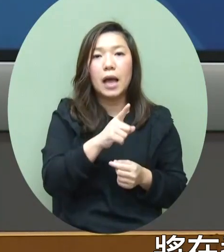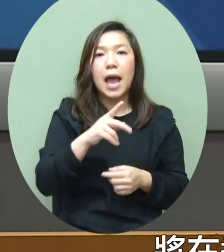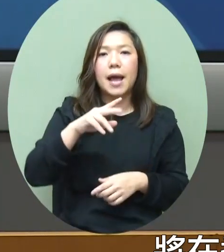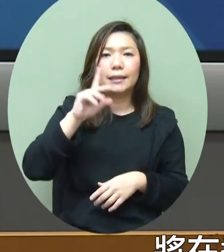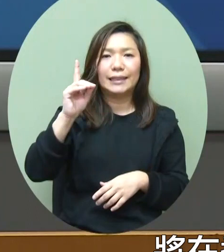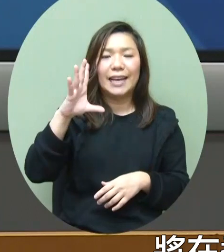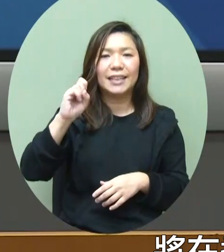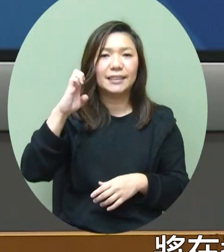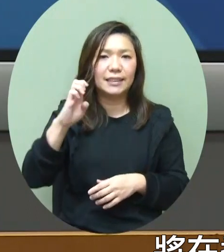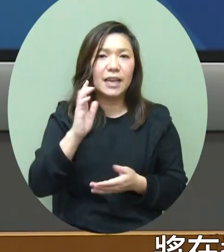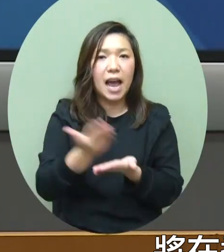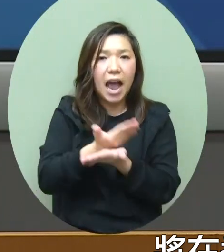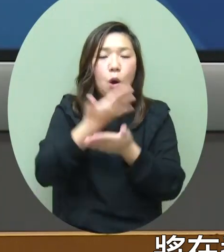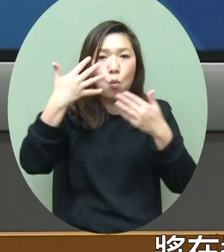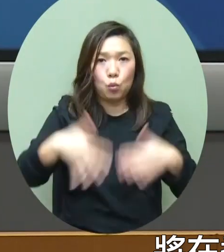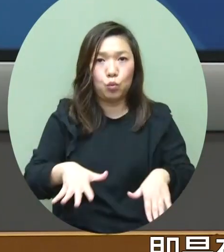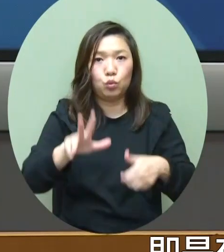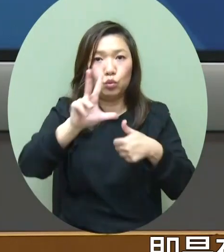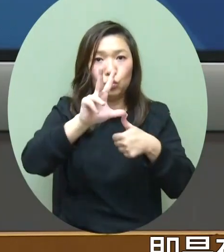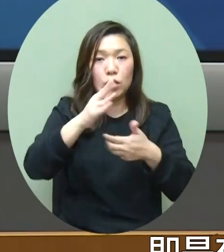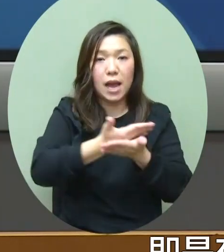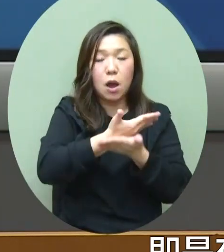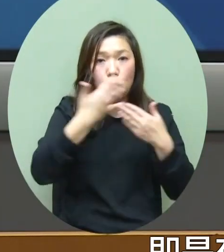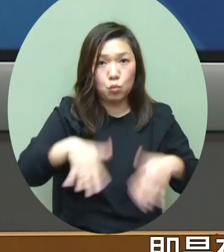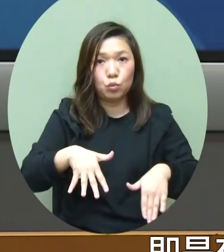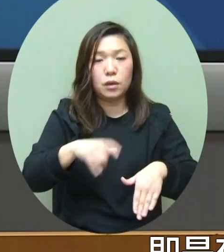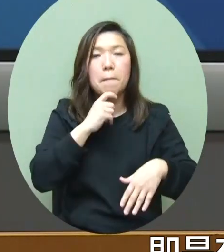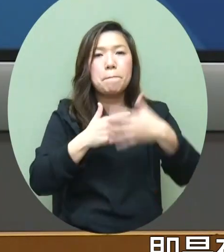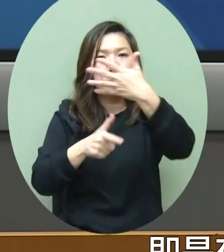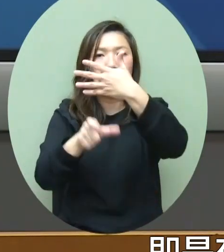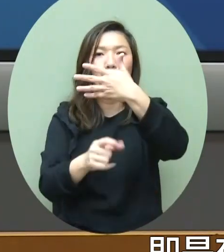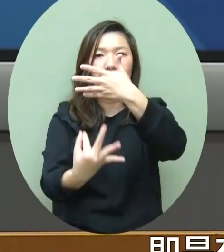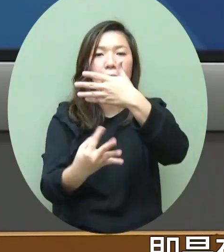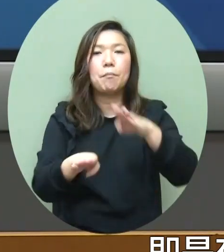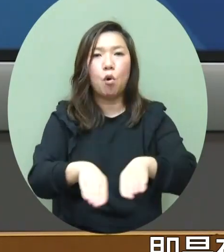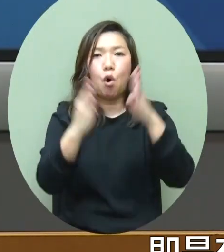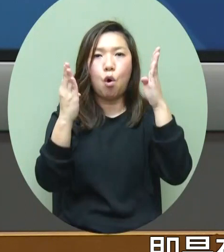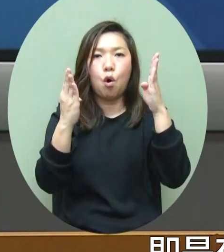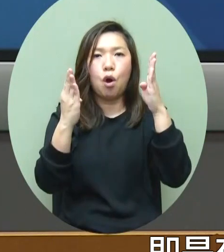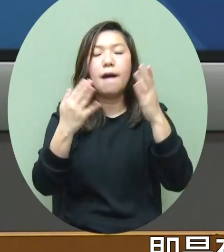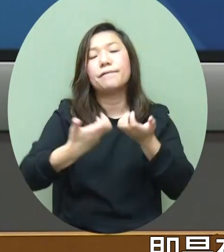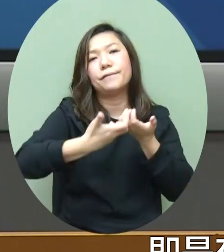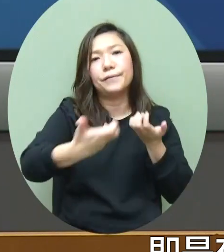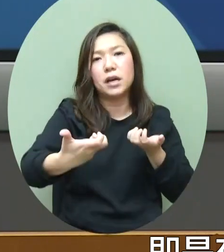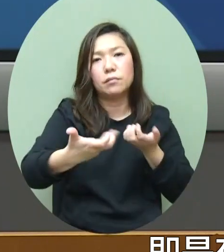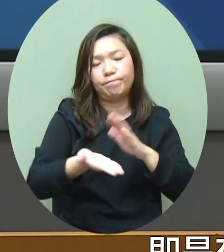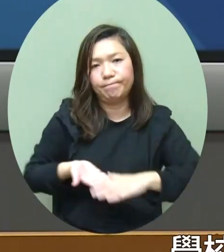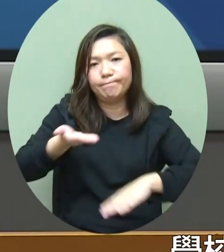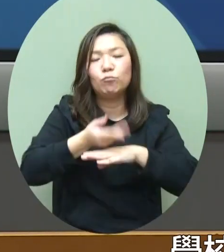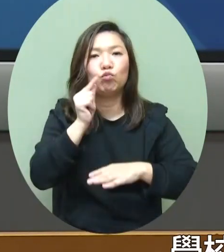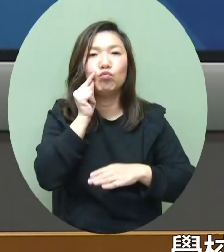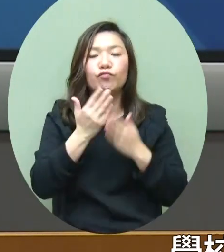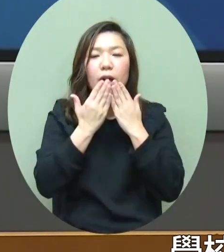試的核心科目完成之後，即是在5月3日開始分階段恢復面授課